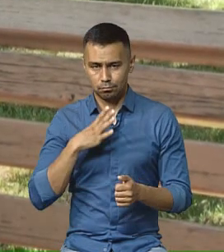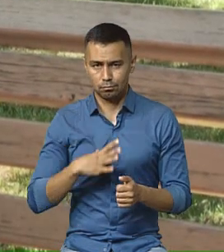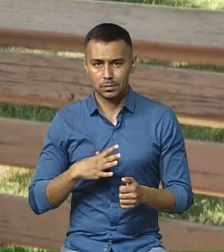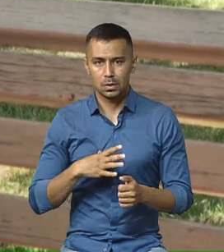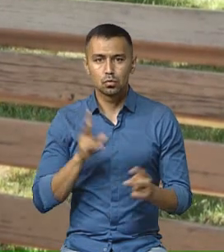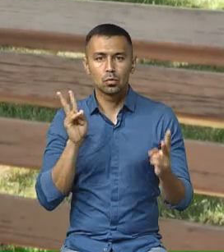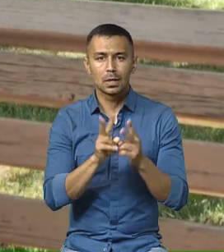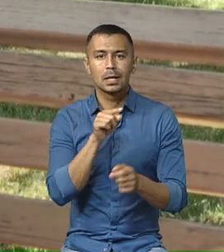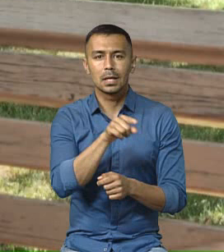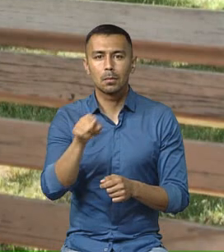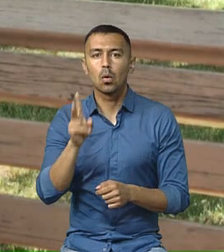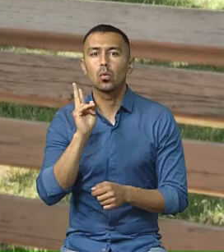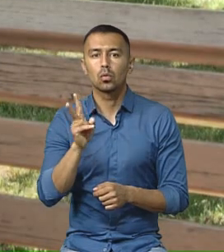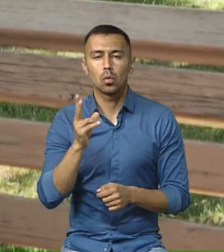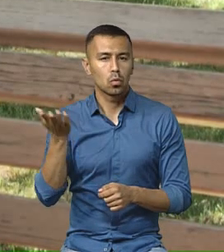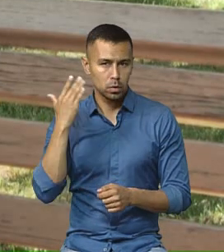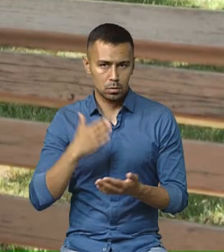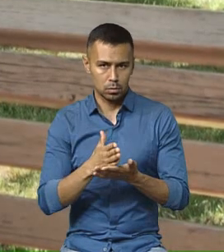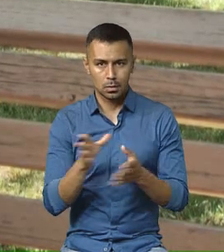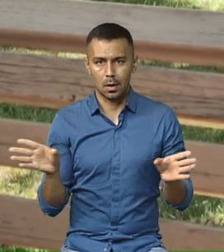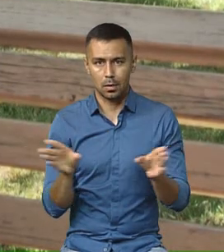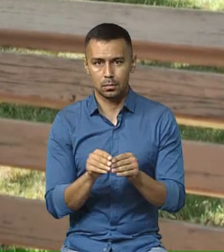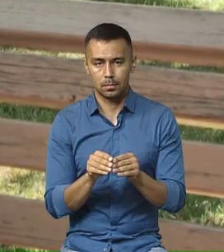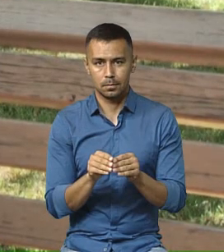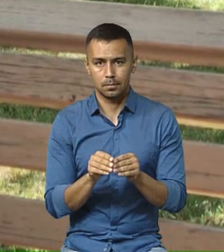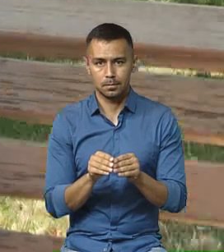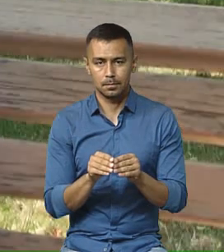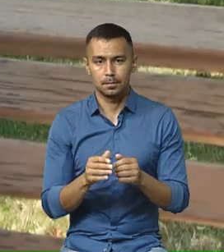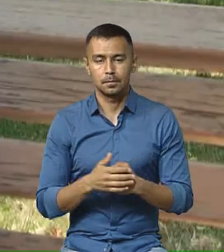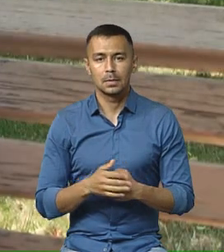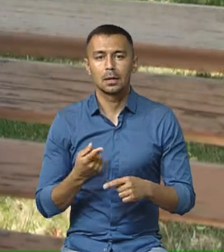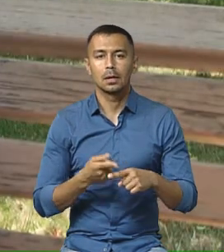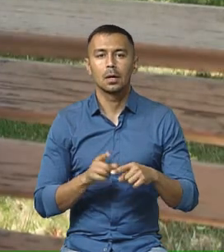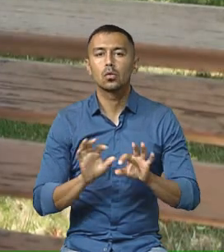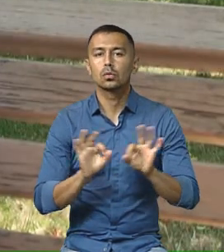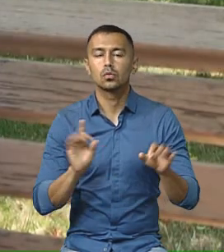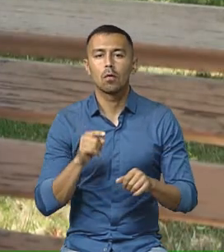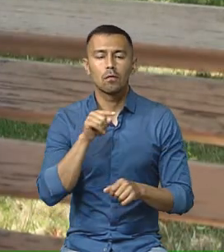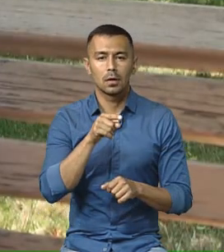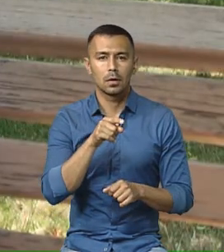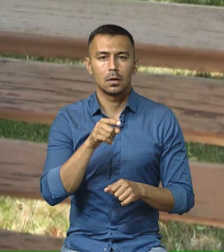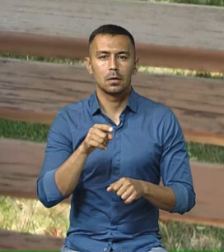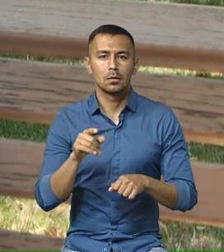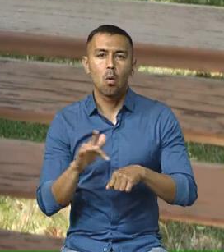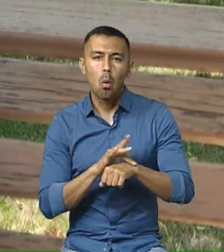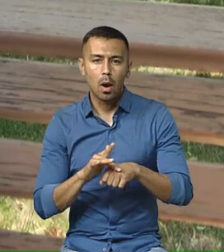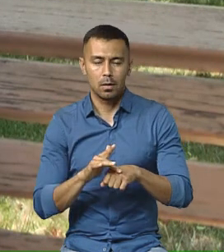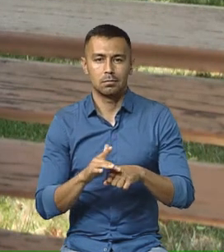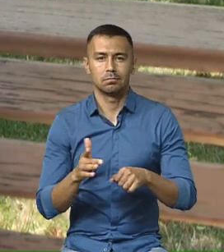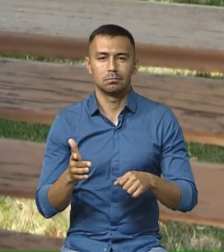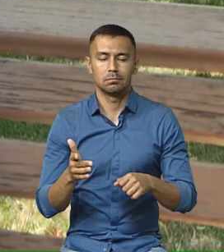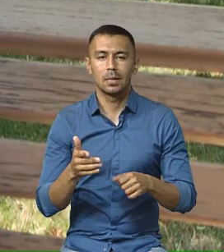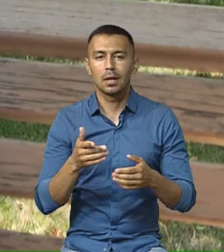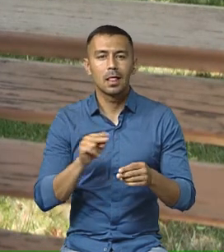тими, хто тоді служили теж зі мною разом. Коли розказують, що вони там голі, босі і